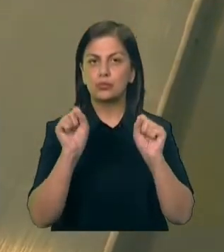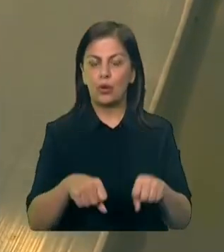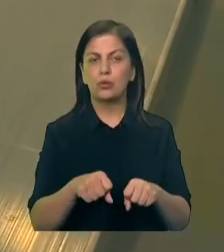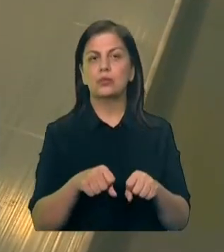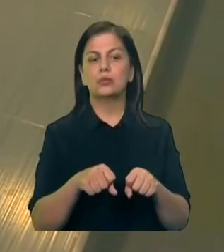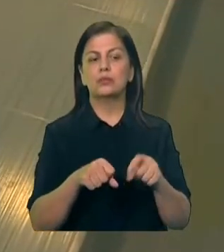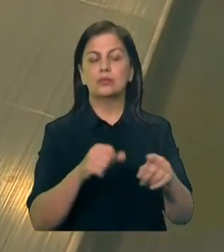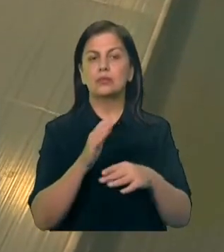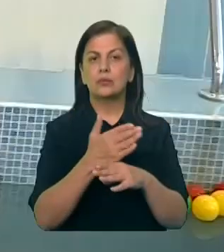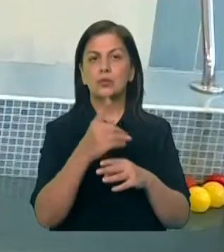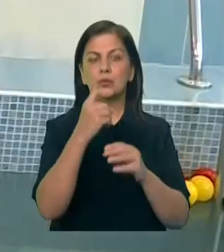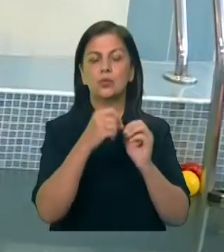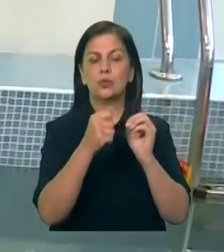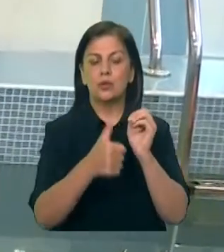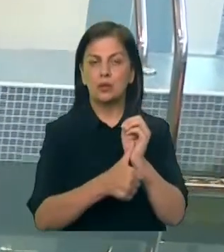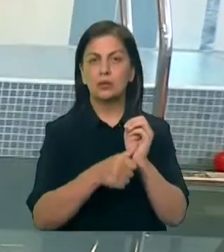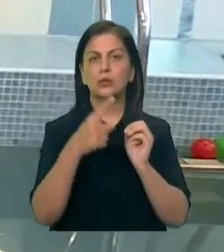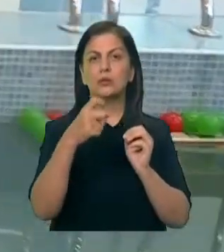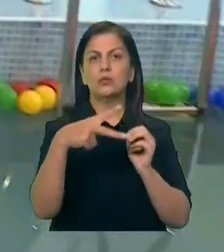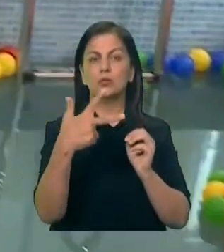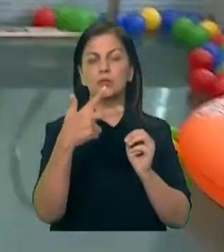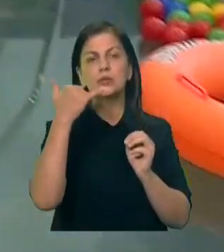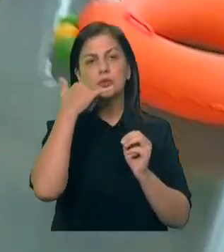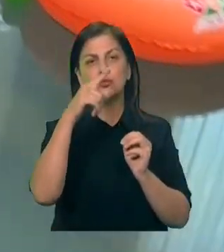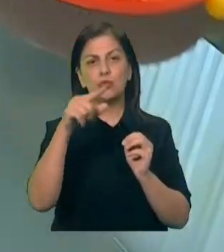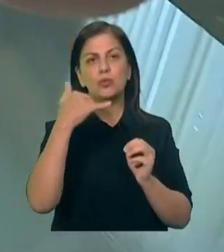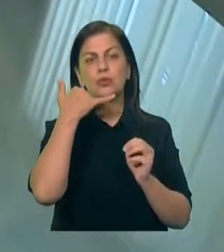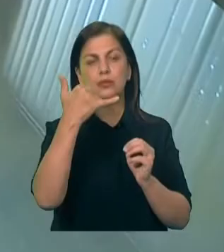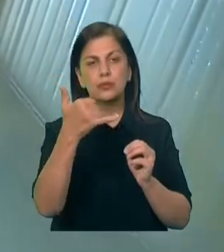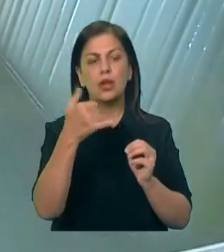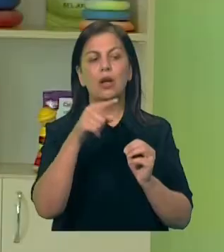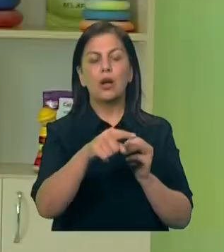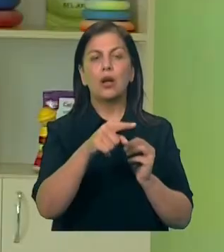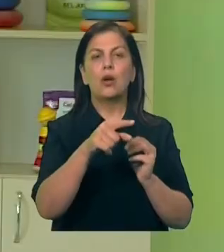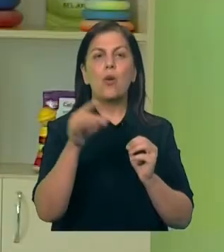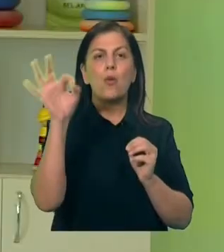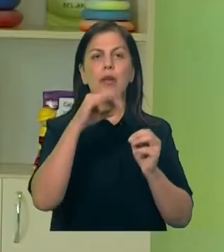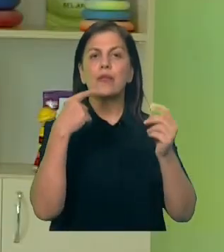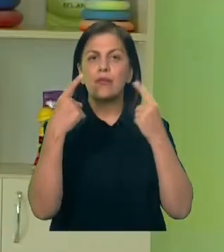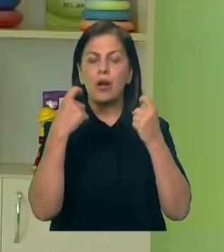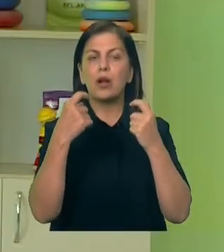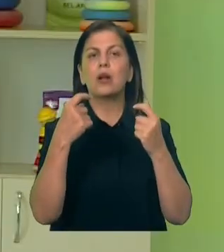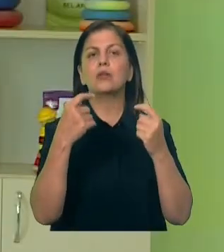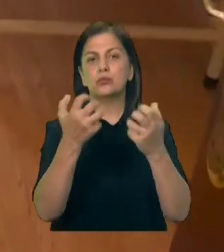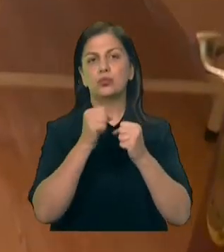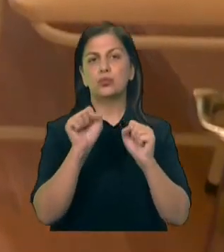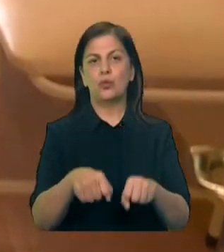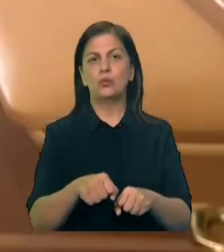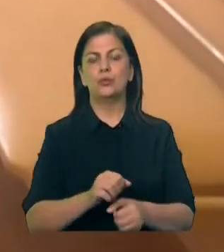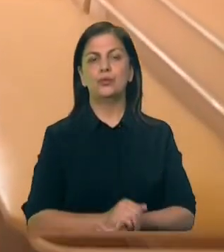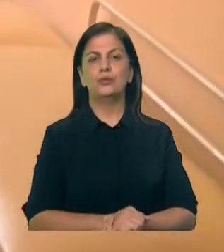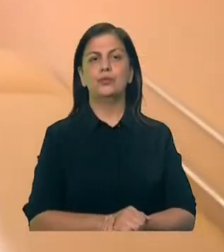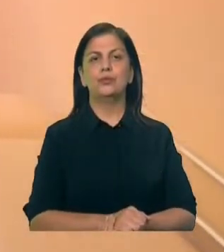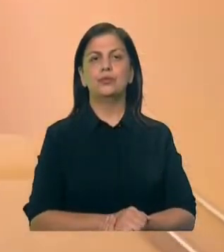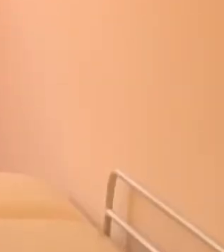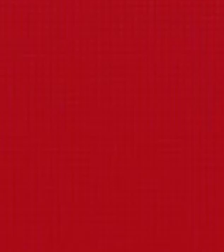Həmçinin agentliyin 116-123 qayğı çağrı mərkəzinə zəng edərək göstərilən sosial xidmətlərlə bağlı məlumat almaq mümkündür.